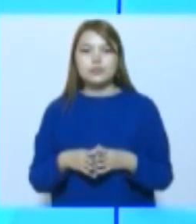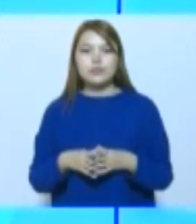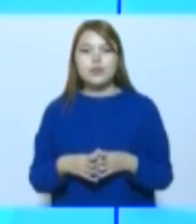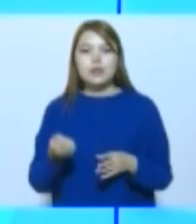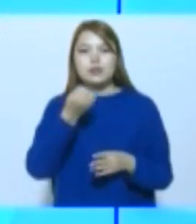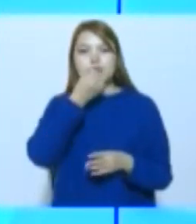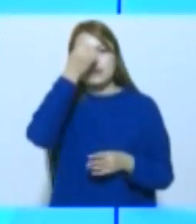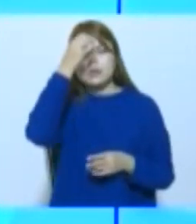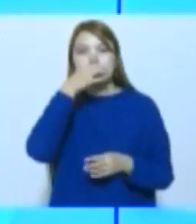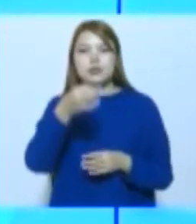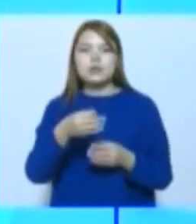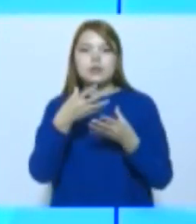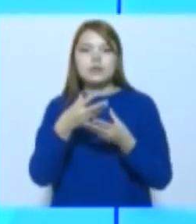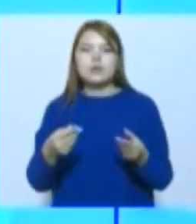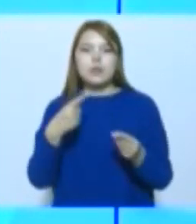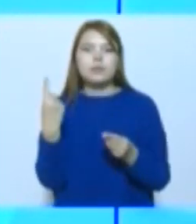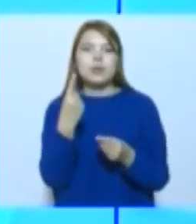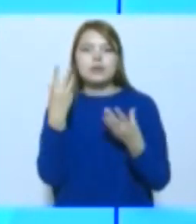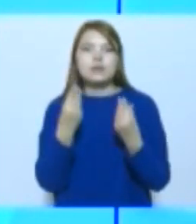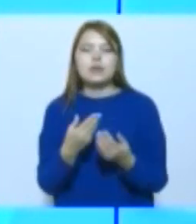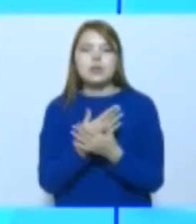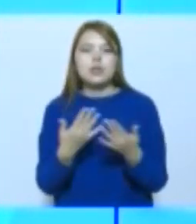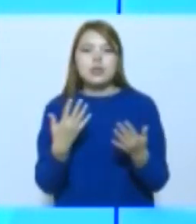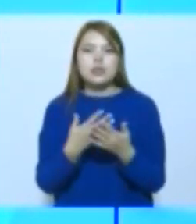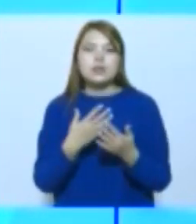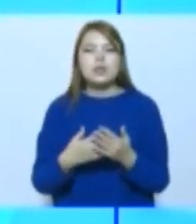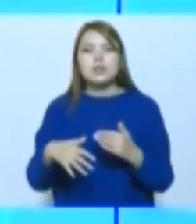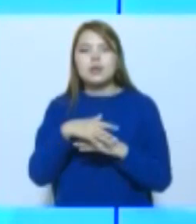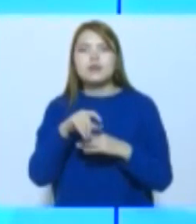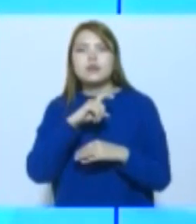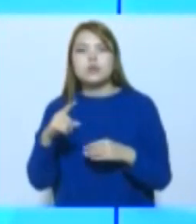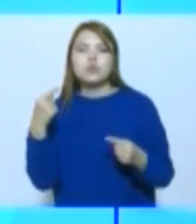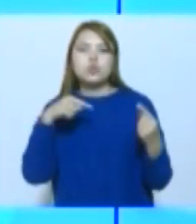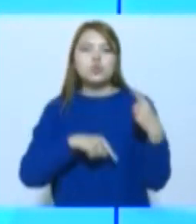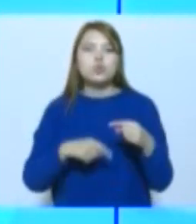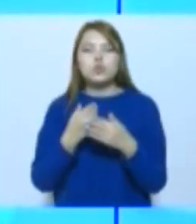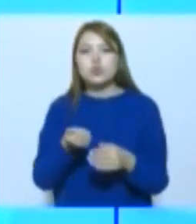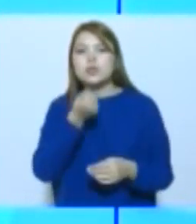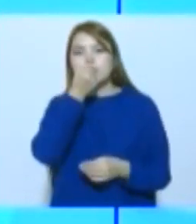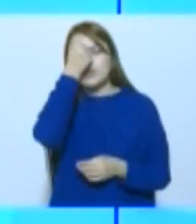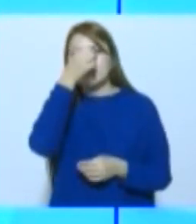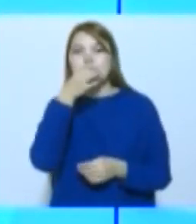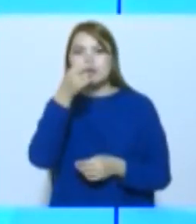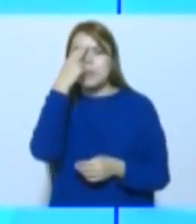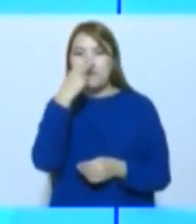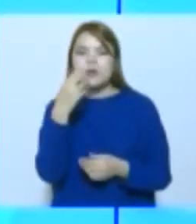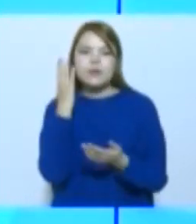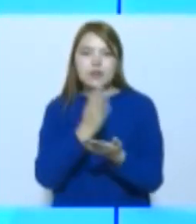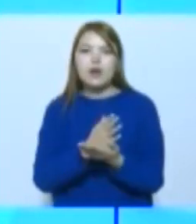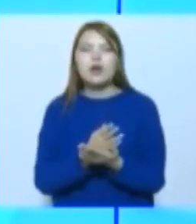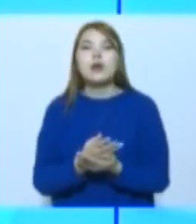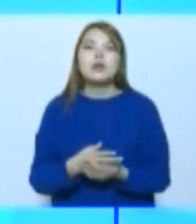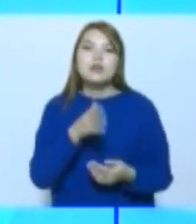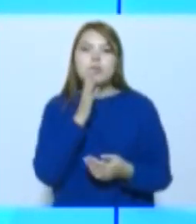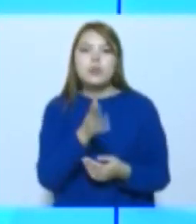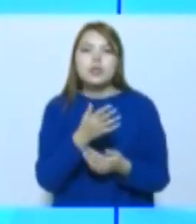Алғыс айту күні көктемнің алғашқы мерекесі. Бұл күні ел азаматтары бір-біріне ілтипат білдіріп, алғыс айтуды дәстүрге айналдырған. 5 жыл